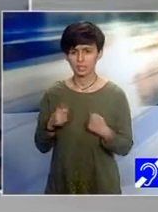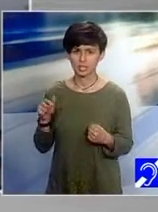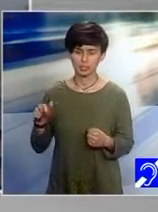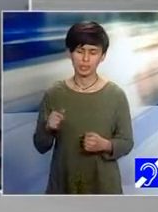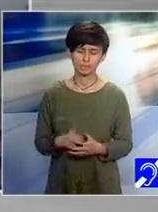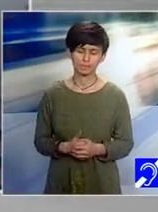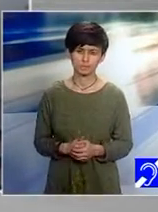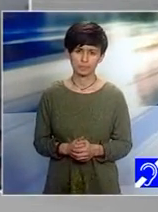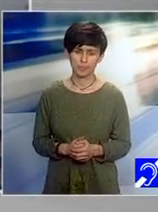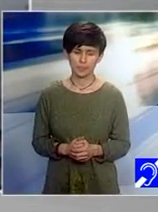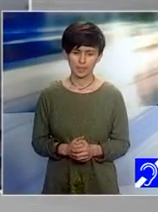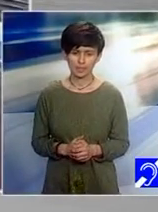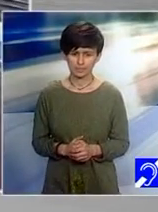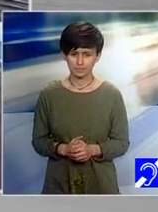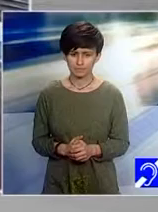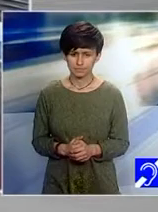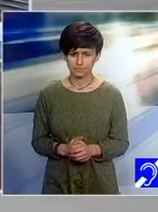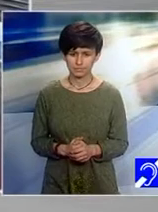două zile la Dumbrăveni.